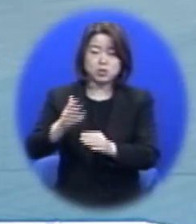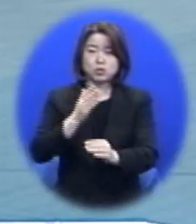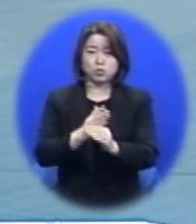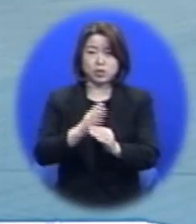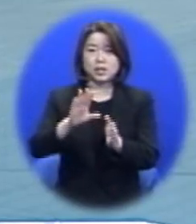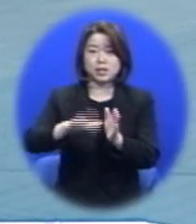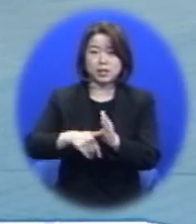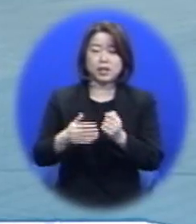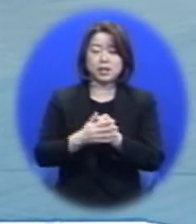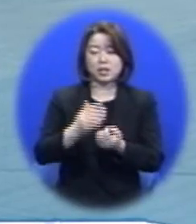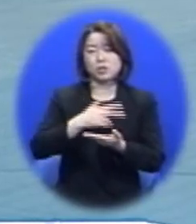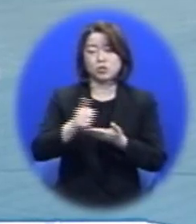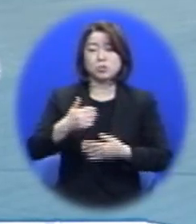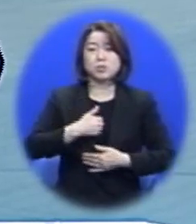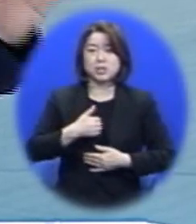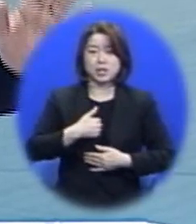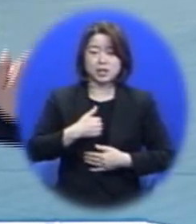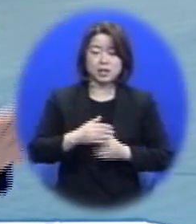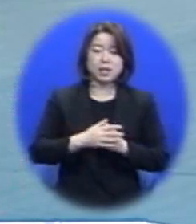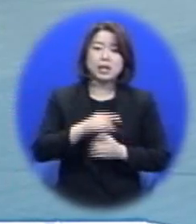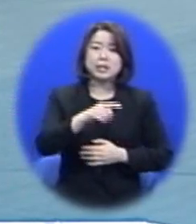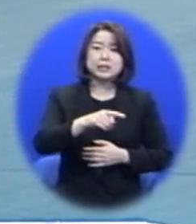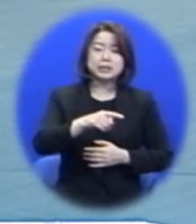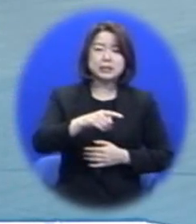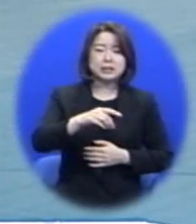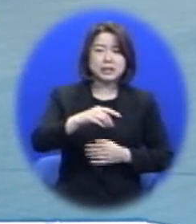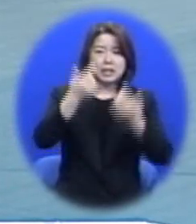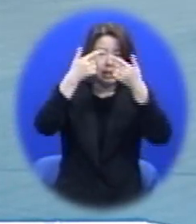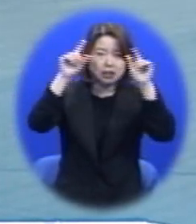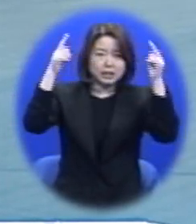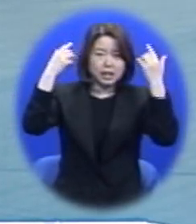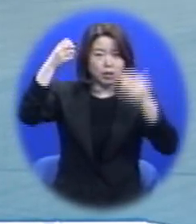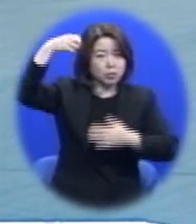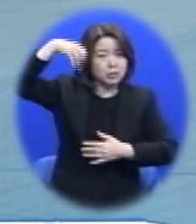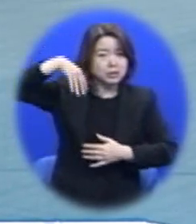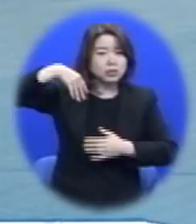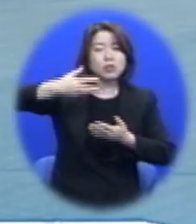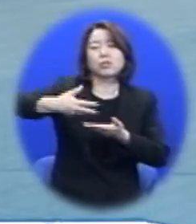저에게 그 대학원 석사학위를 바치라는 거예요.